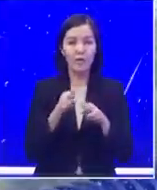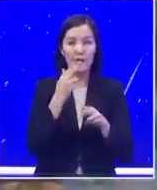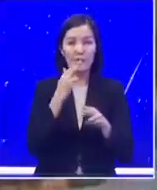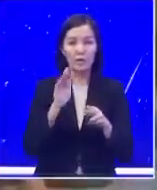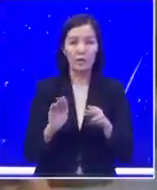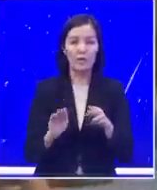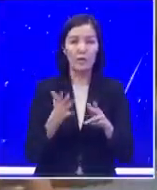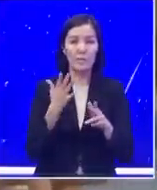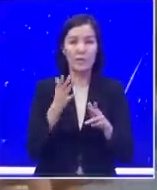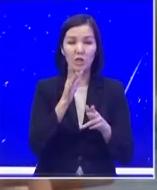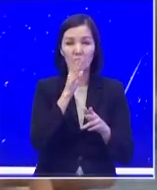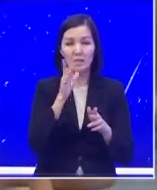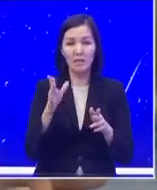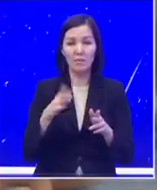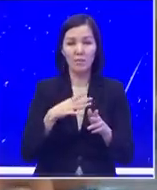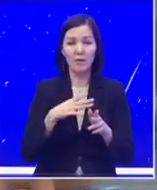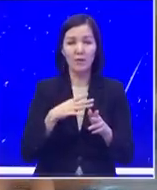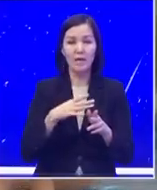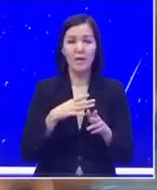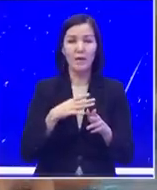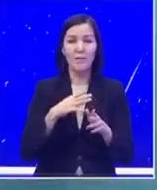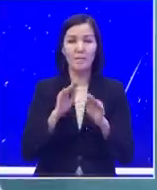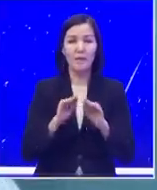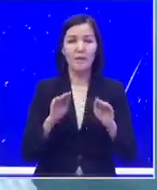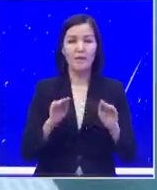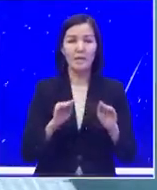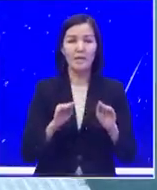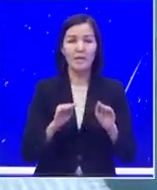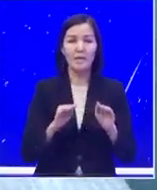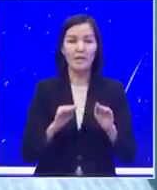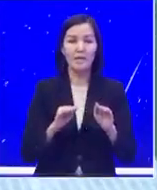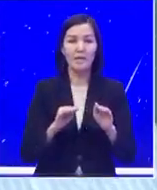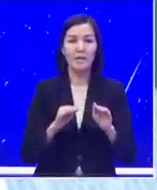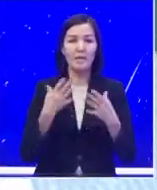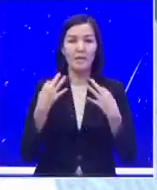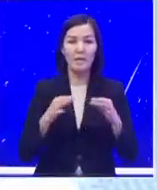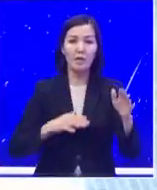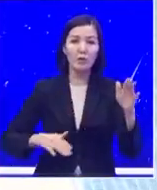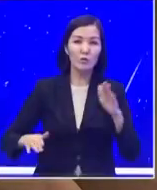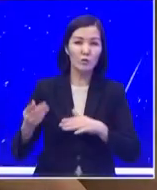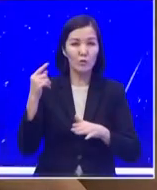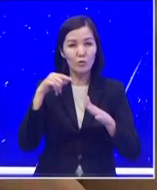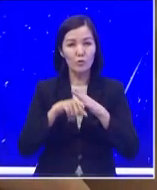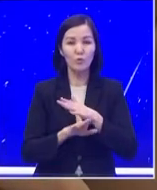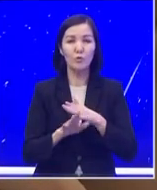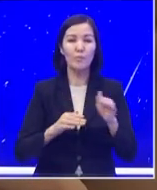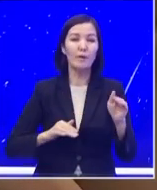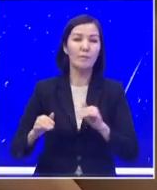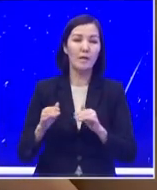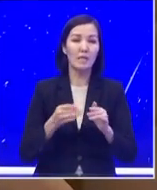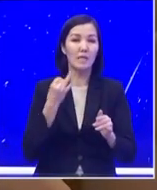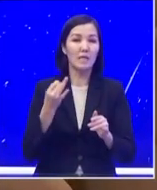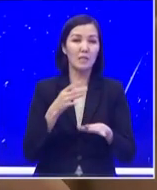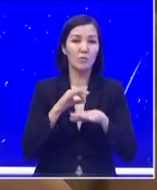небәрі 5 жаста. Оған қарамастан өрендер су бетінде құшақты кеңге салып, еркін сүңгіп келеді. Тартыс қызу.